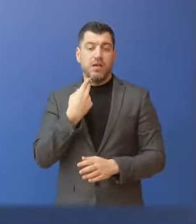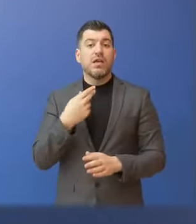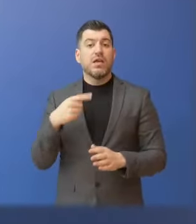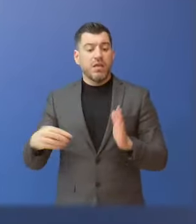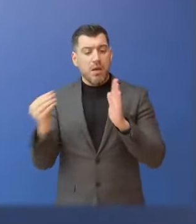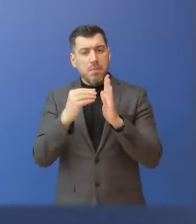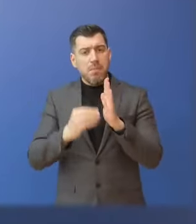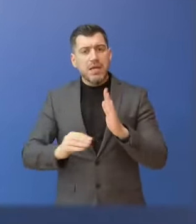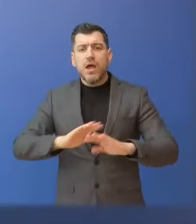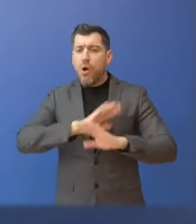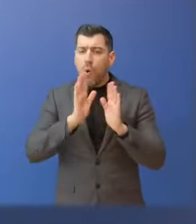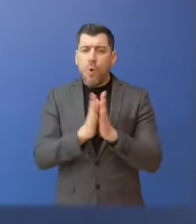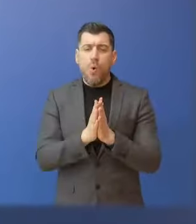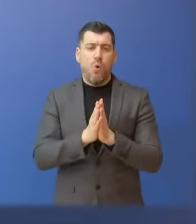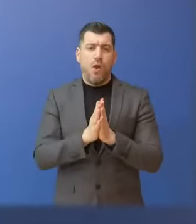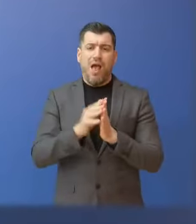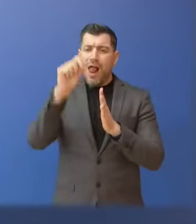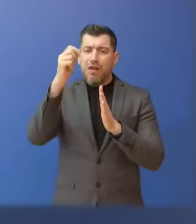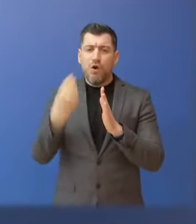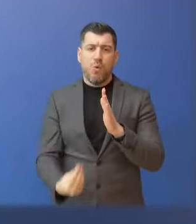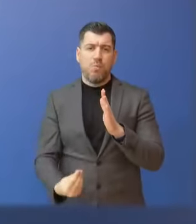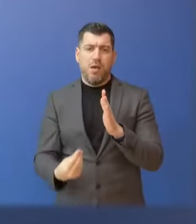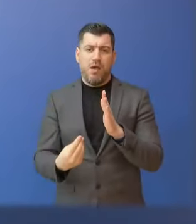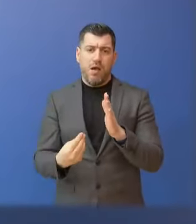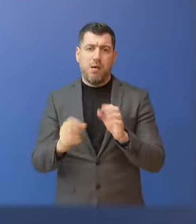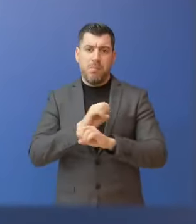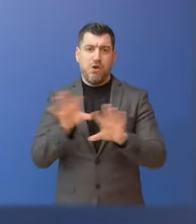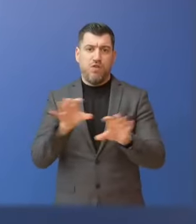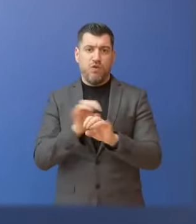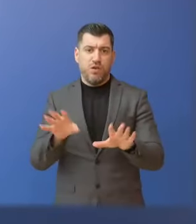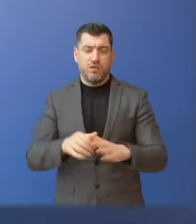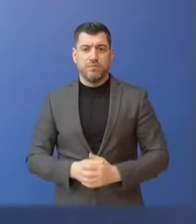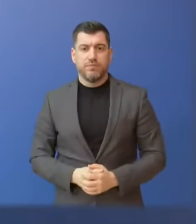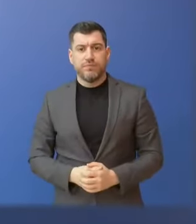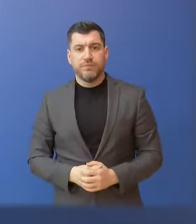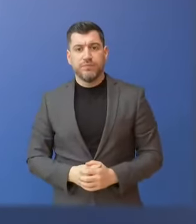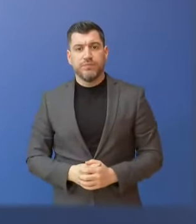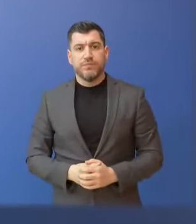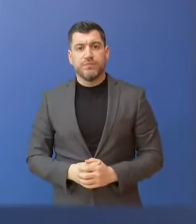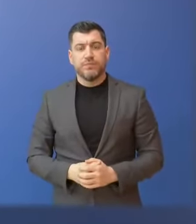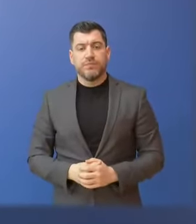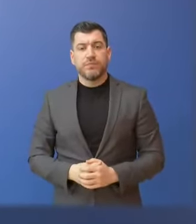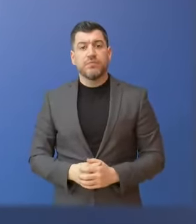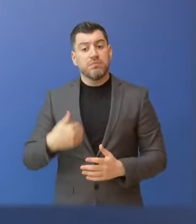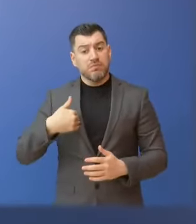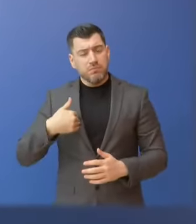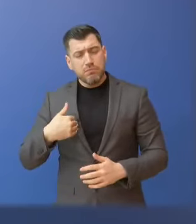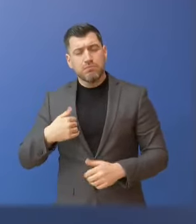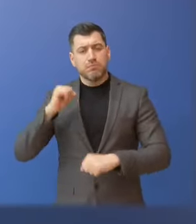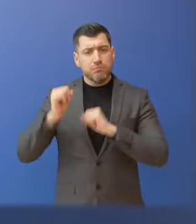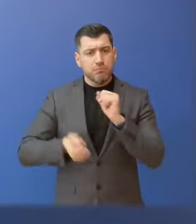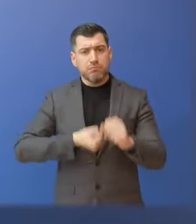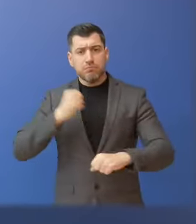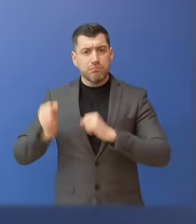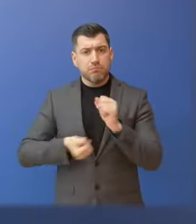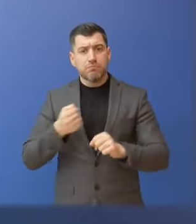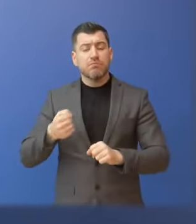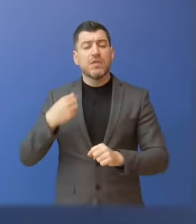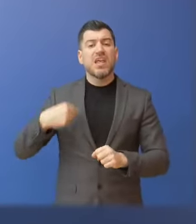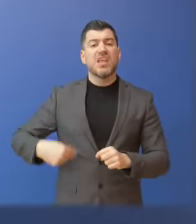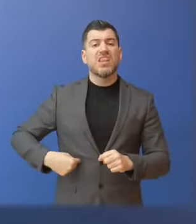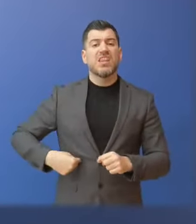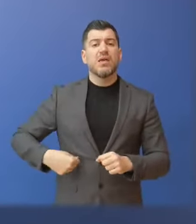διαλειτουργικοτητα και διαρθρωμένο σύστημα δεδομένων προχωράμε δυναμικά την εφαρμογή των μεταρρυθμίσεων στον τομέα της υγείας